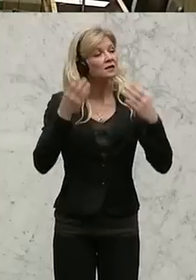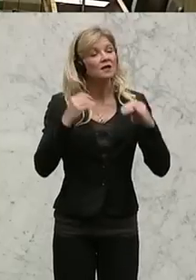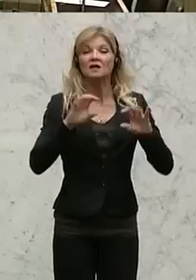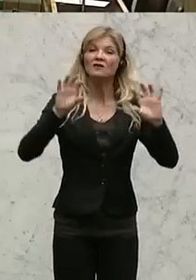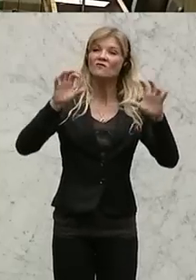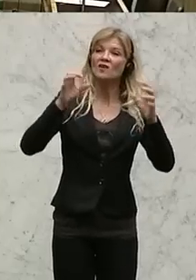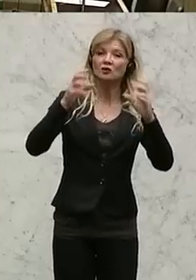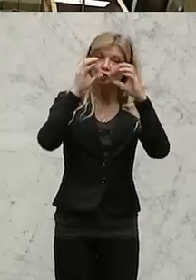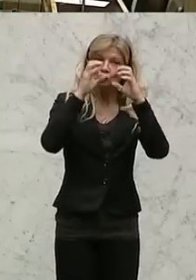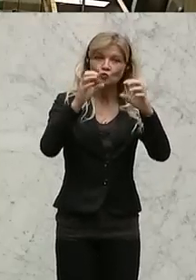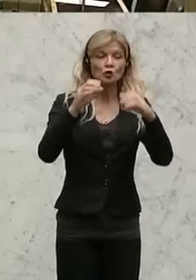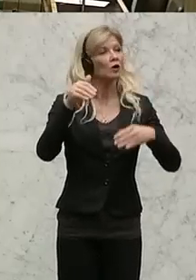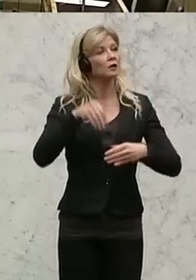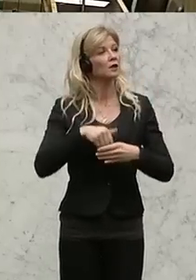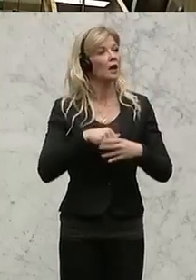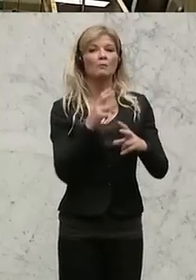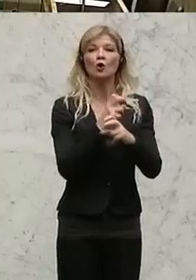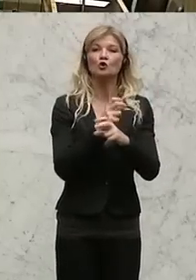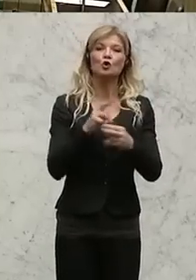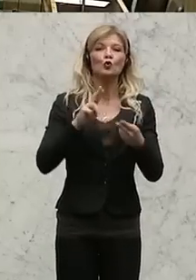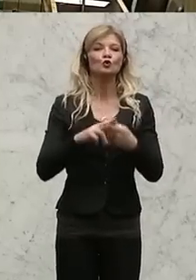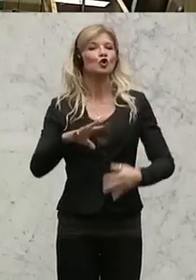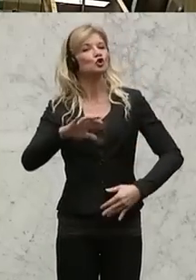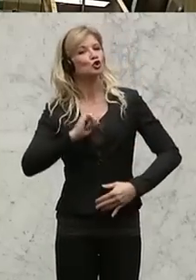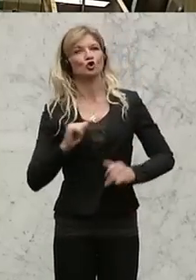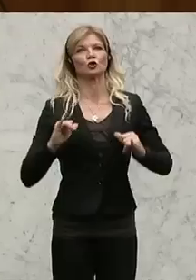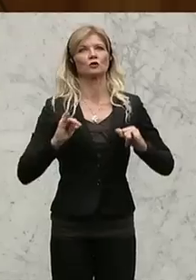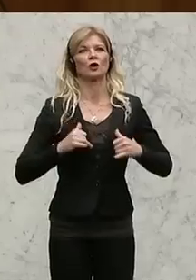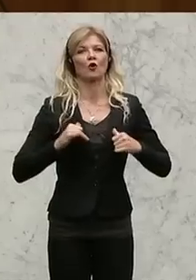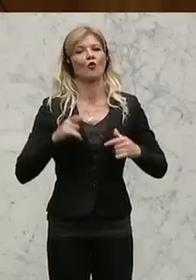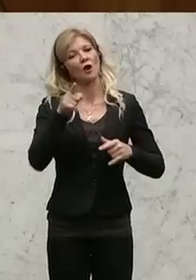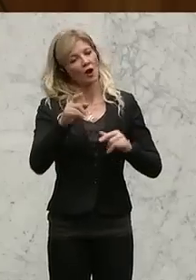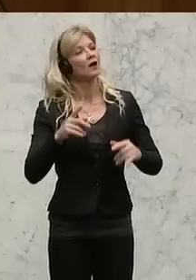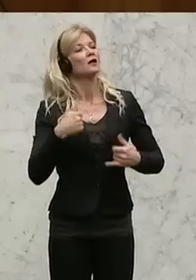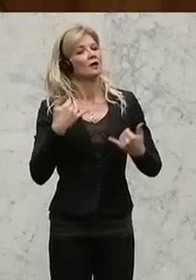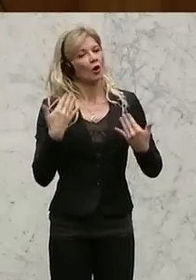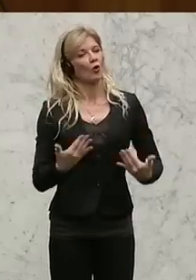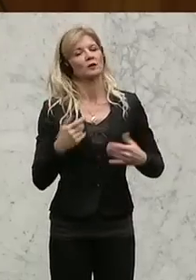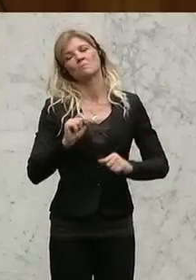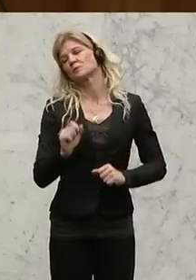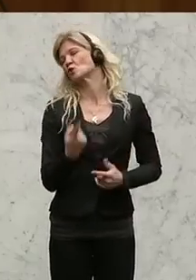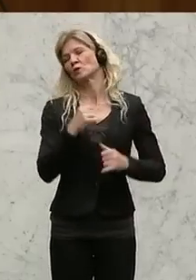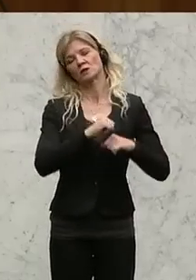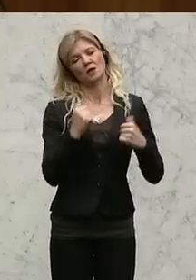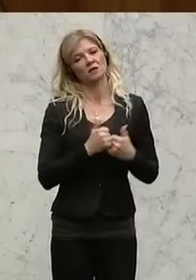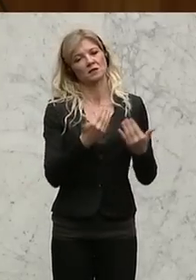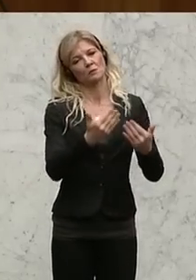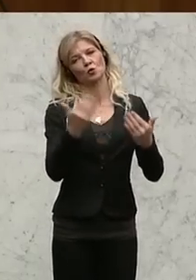Fernsehzuseher in Österreich und in Südtirol, die ich ganz besonders herzlich heute hier begrüße.